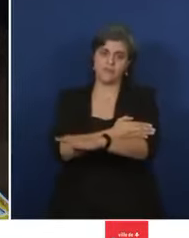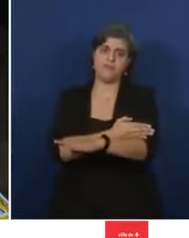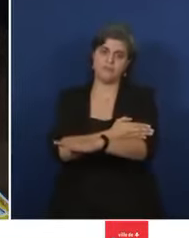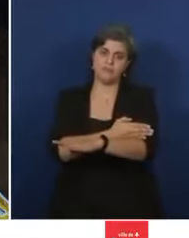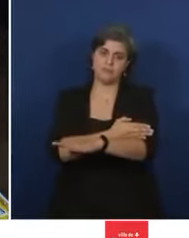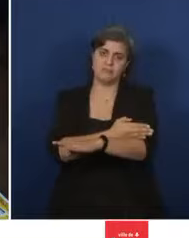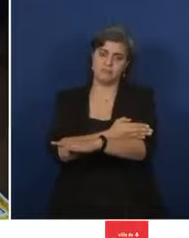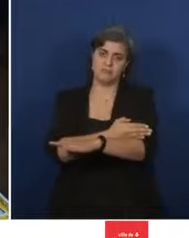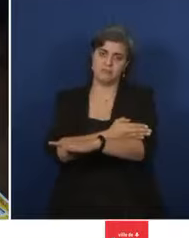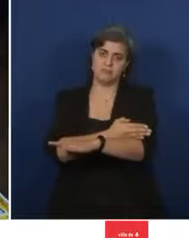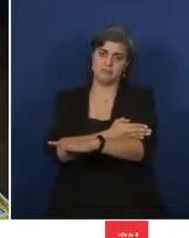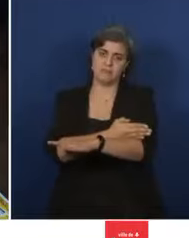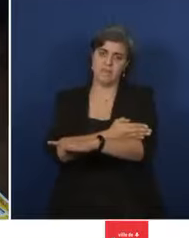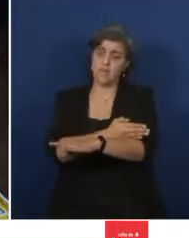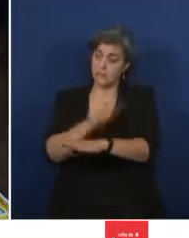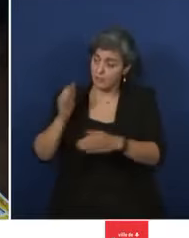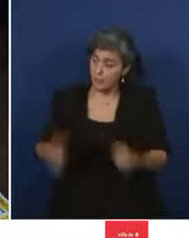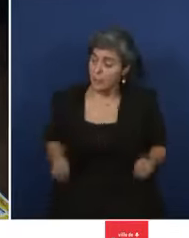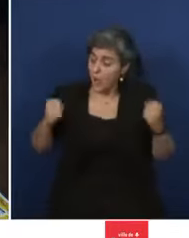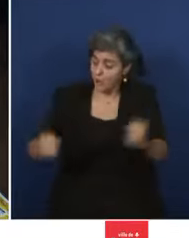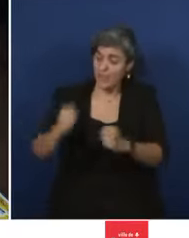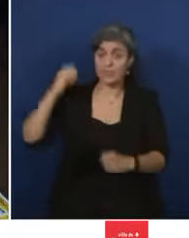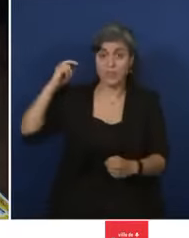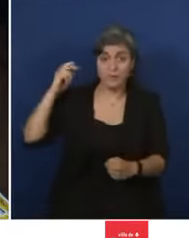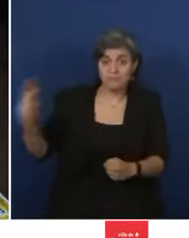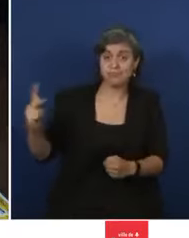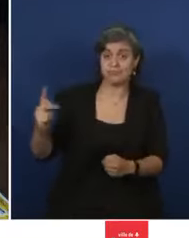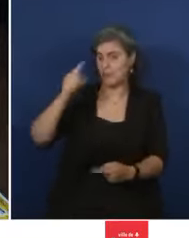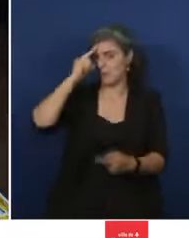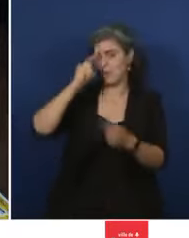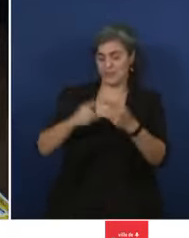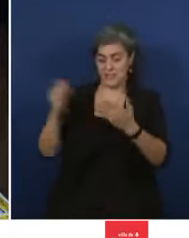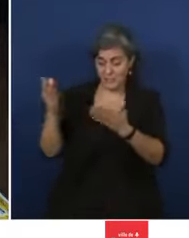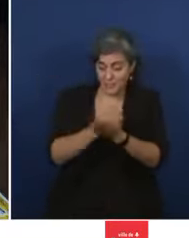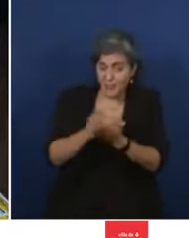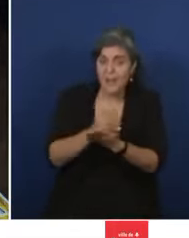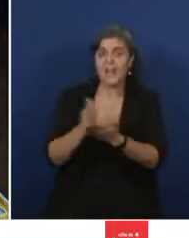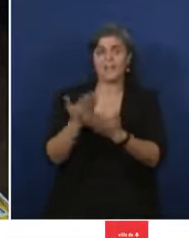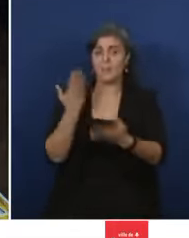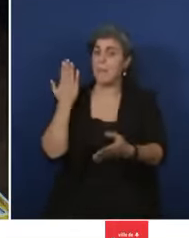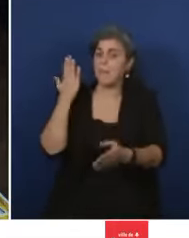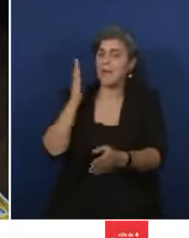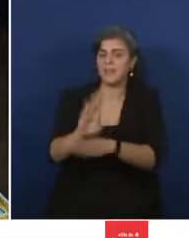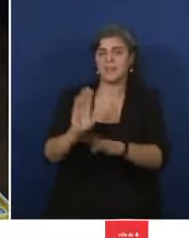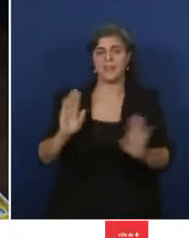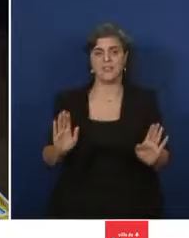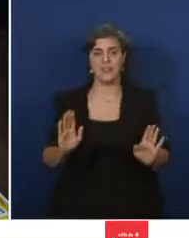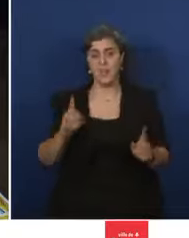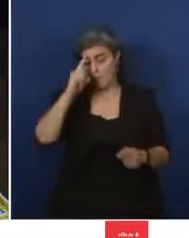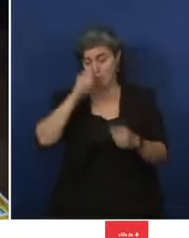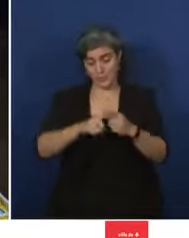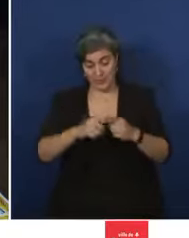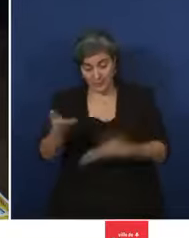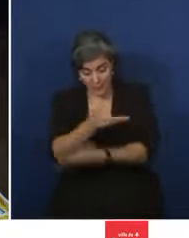votre part des engagements sur la préparation et la présentation des modalités de concertation